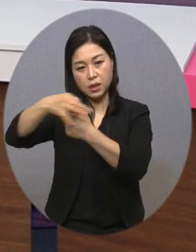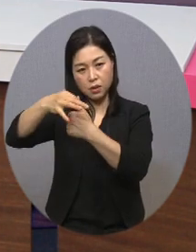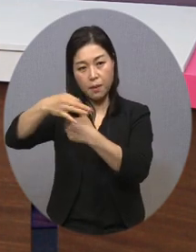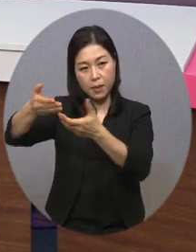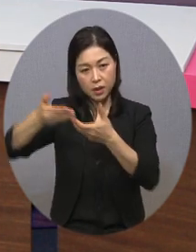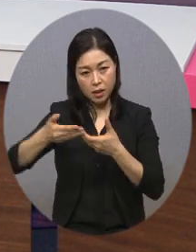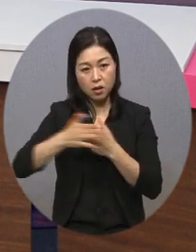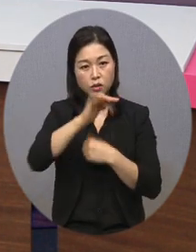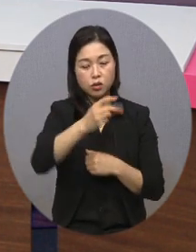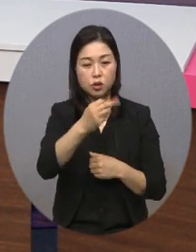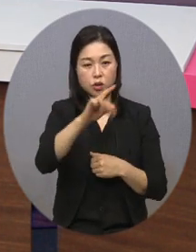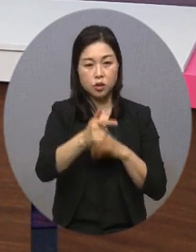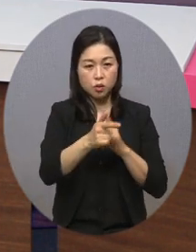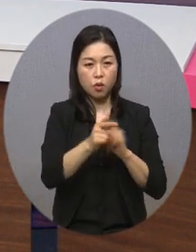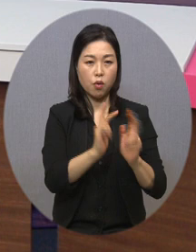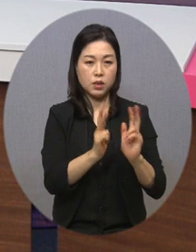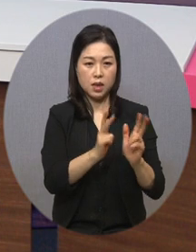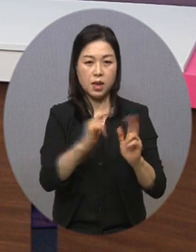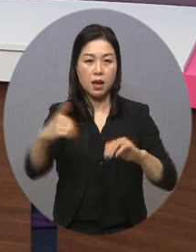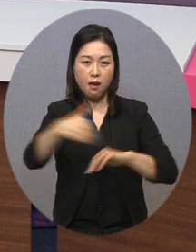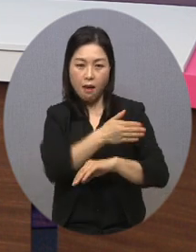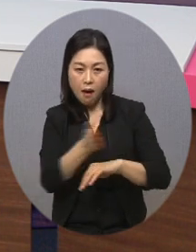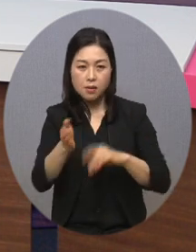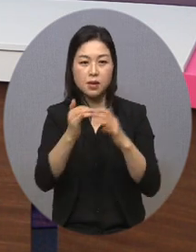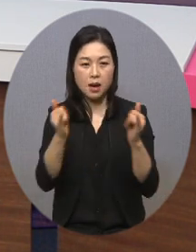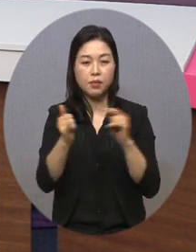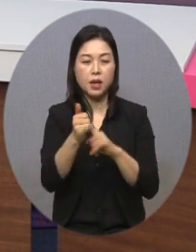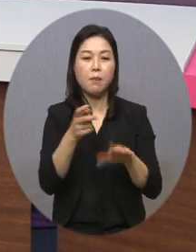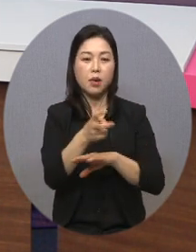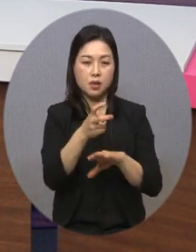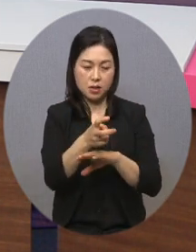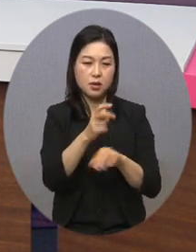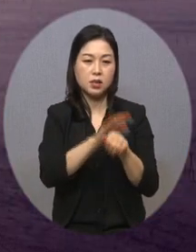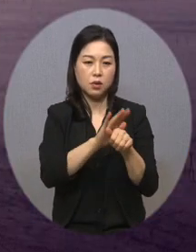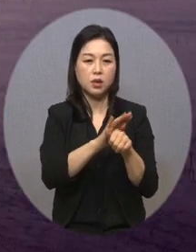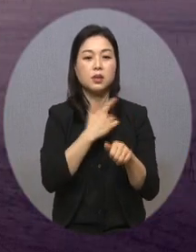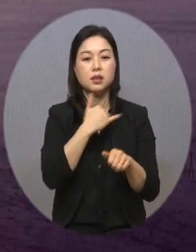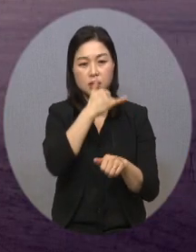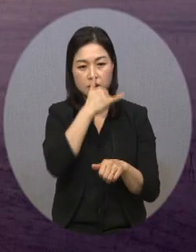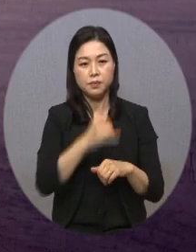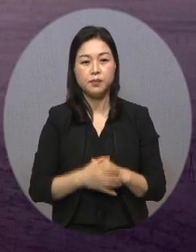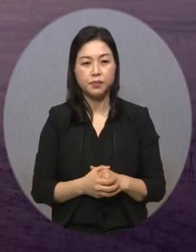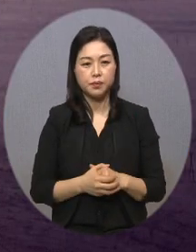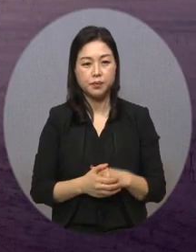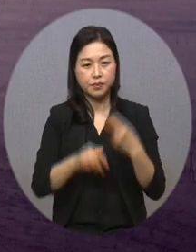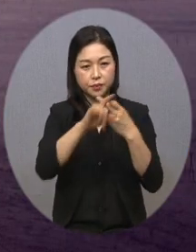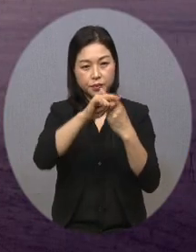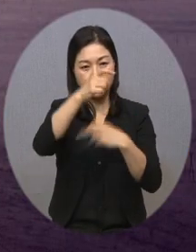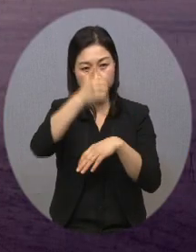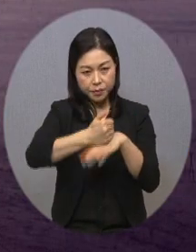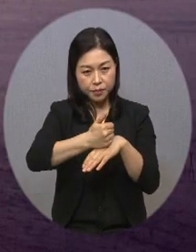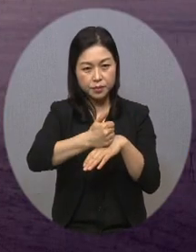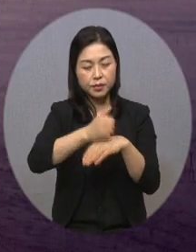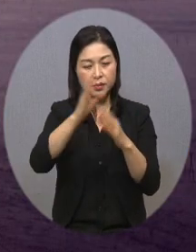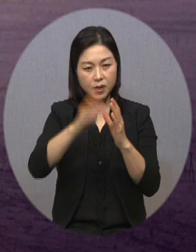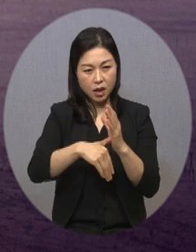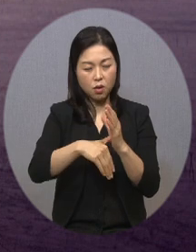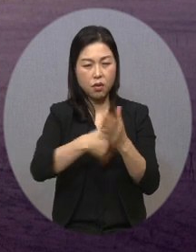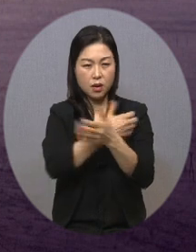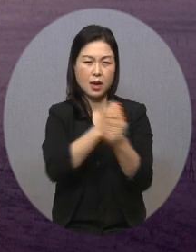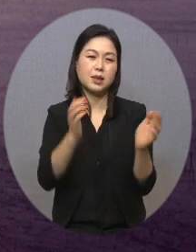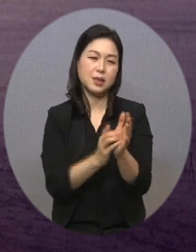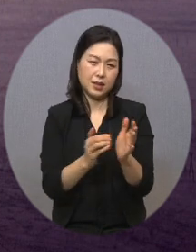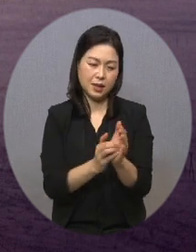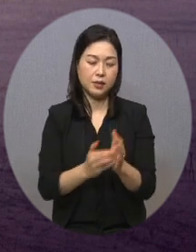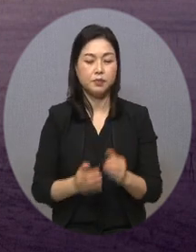율촌산단에 출퇴근하는 근로자들의 통근버스를 제공을 했는데 이게 12월 말 일부로 또 어쨌든 단절되게